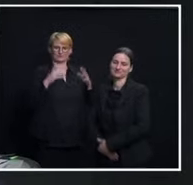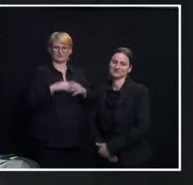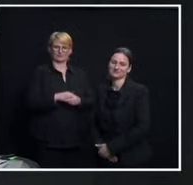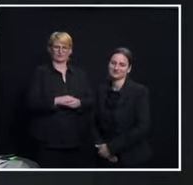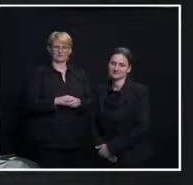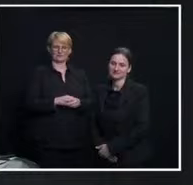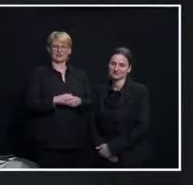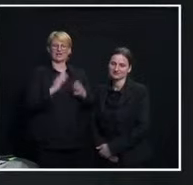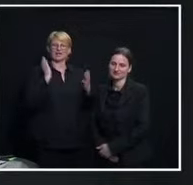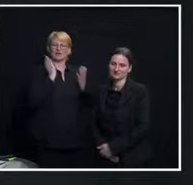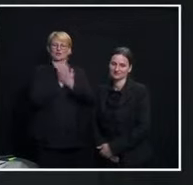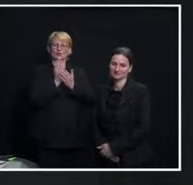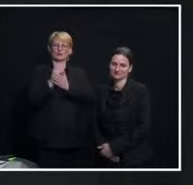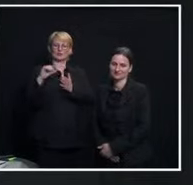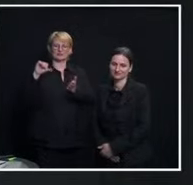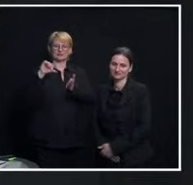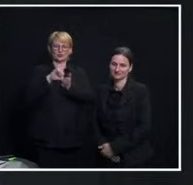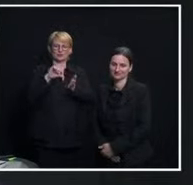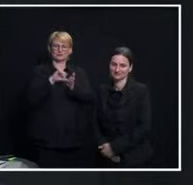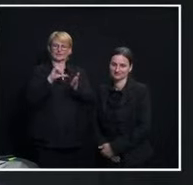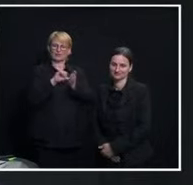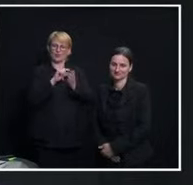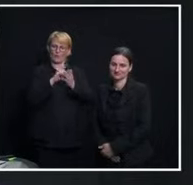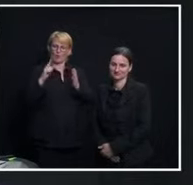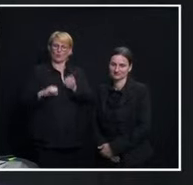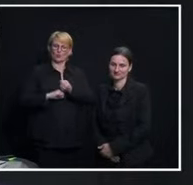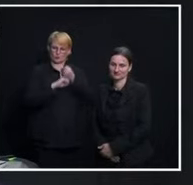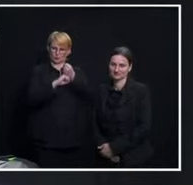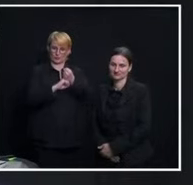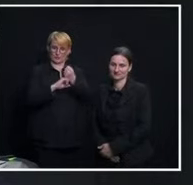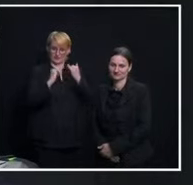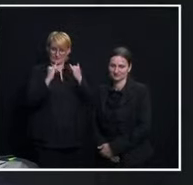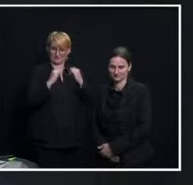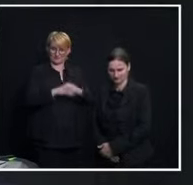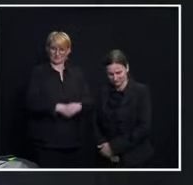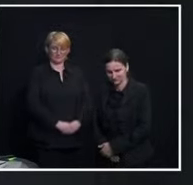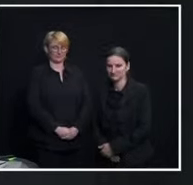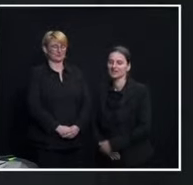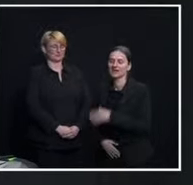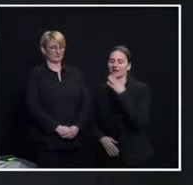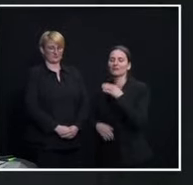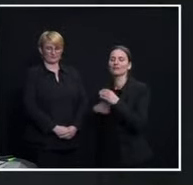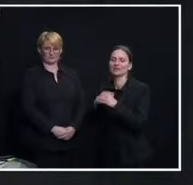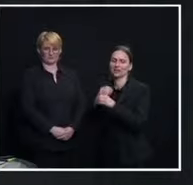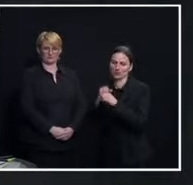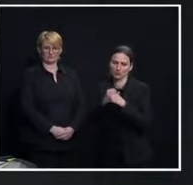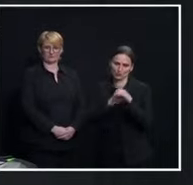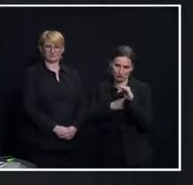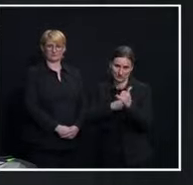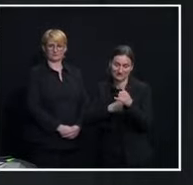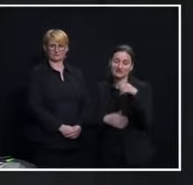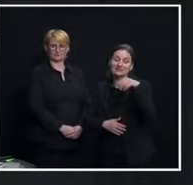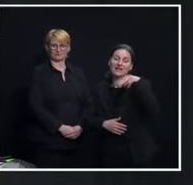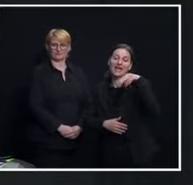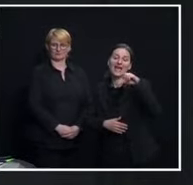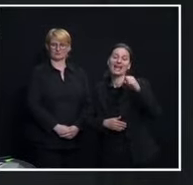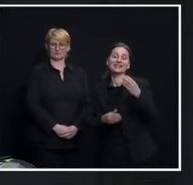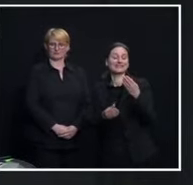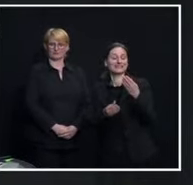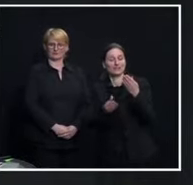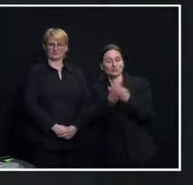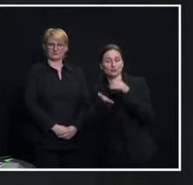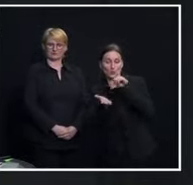NS-Dokumentationszentrum hat hier enorm unterstützt, richtig? Also es haben uns wirklich sehr viel unterstützt, aber das NS-Doku-Zentrum und die Miriam Zadoff ist ja da,